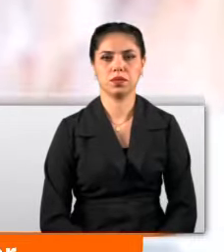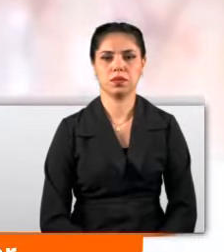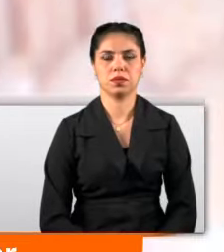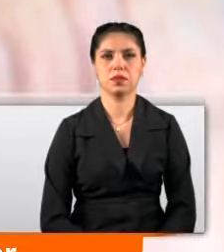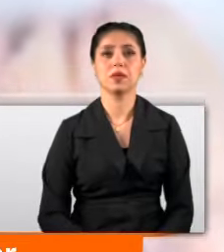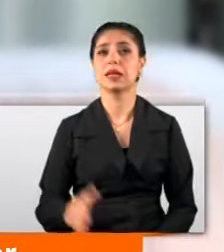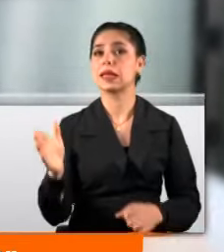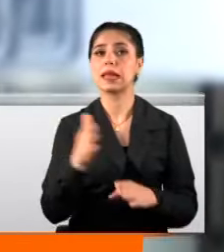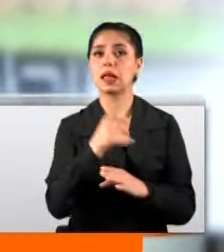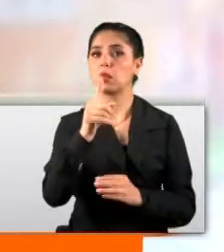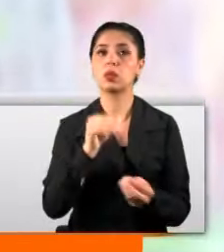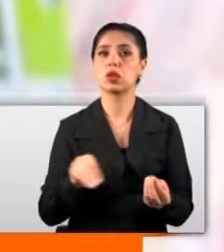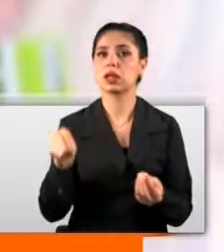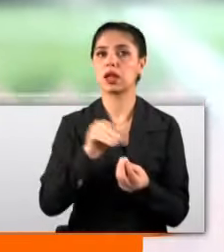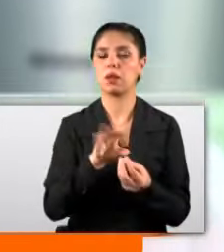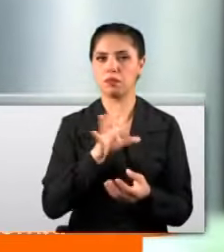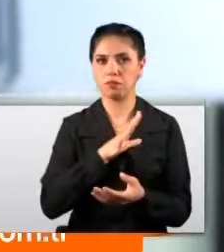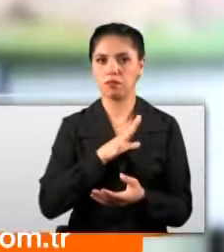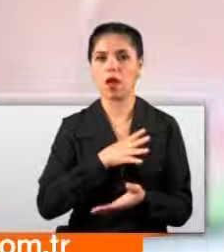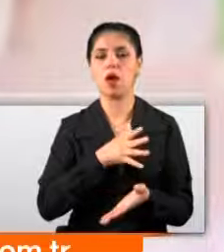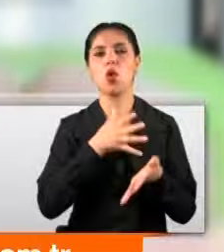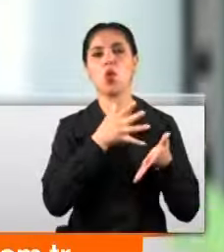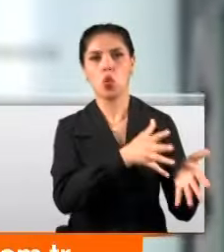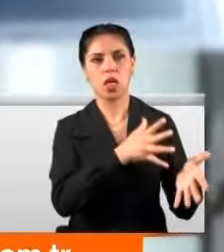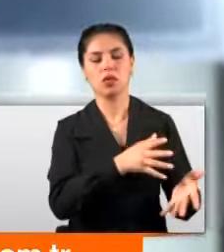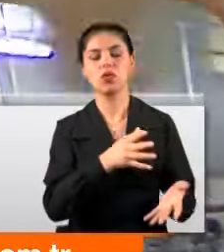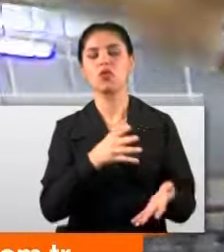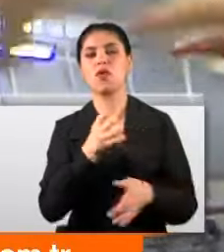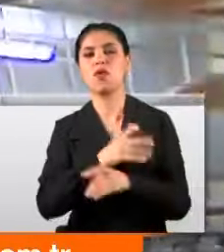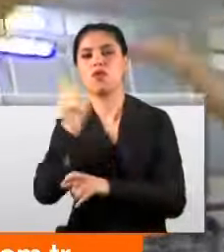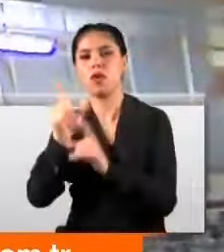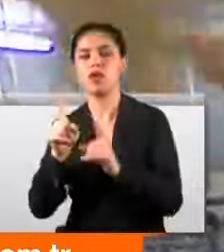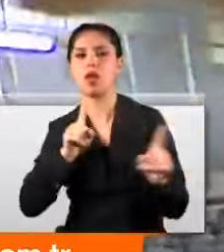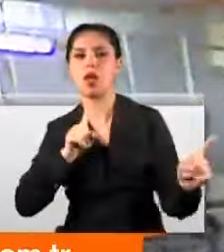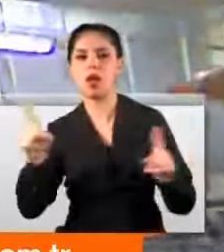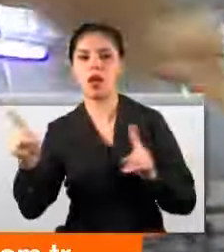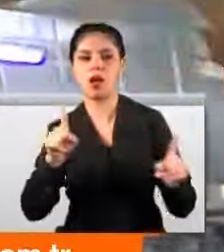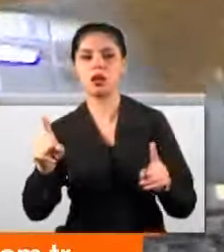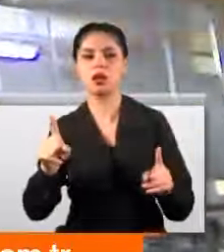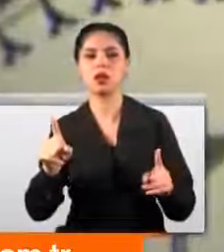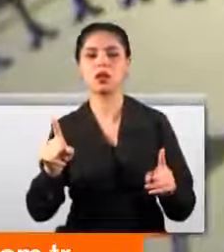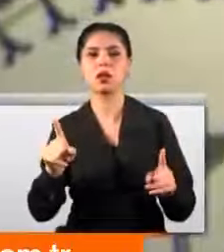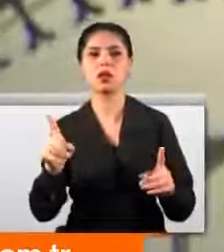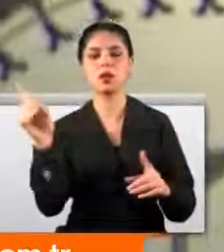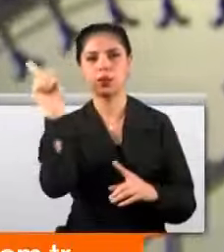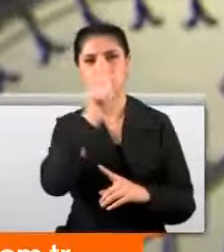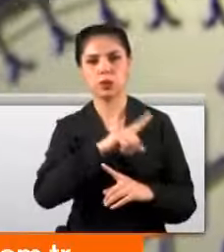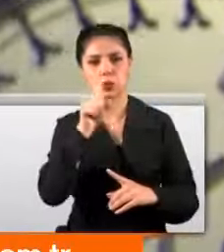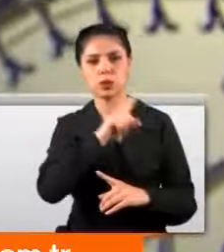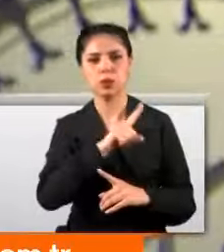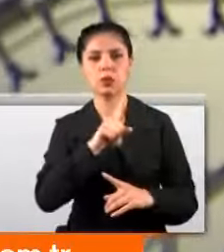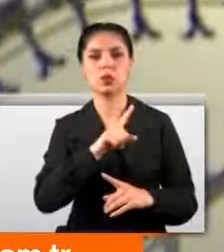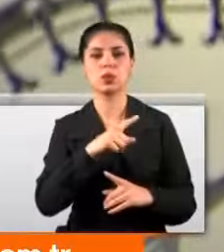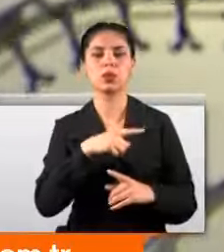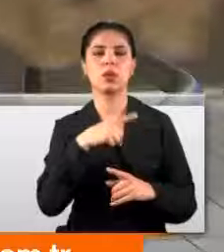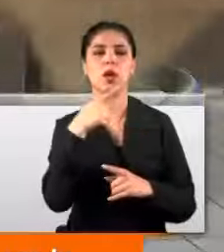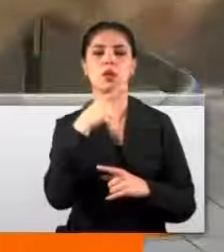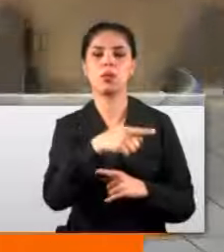Peki sebebi ne bu artışın? Üretici ve tüketici arasında köprü olanlar, bunun sektörün önde gelenleri tarafından düşük